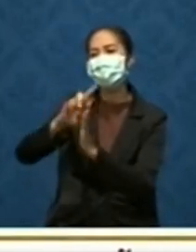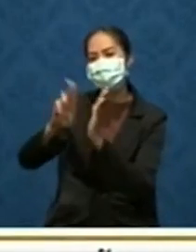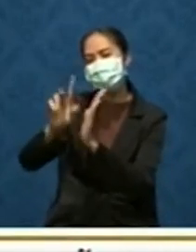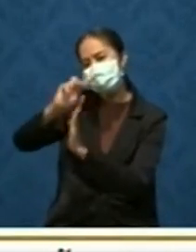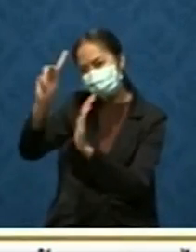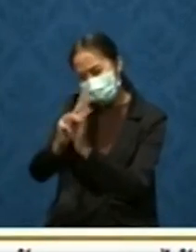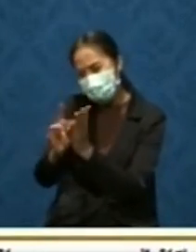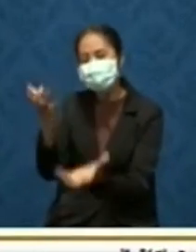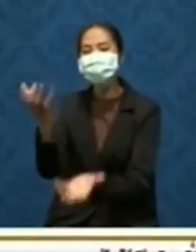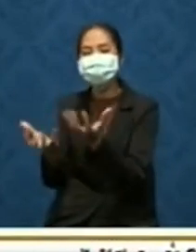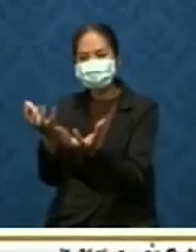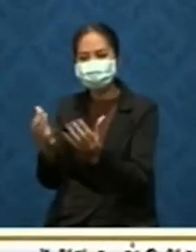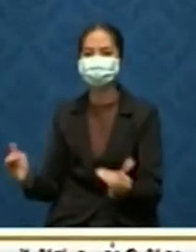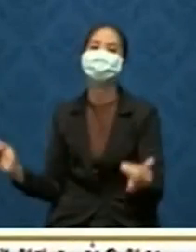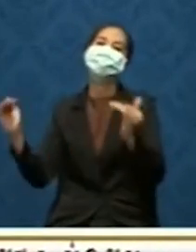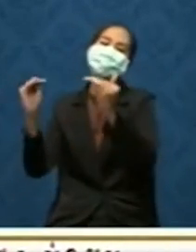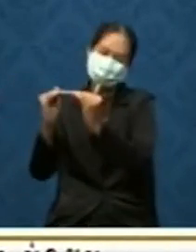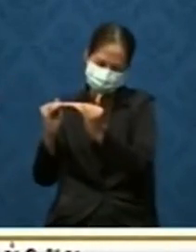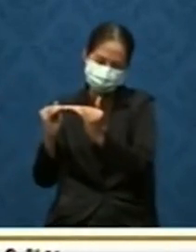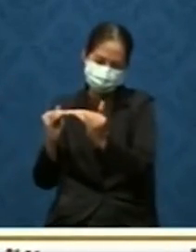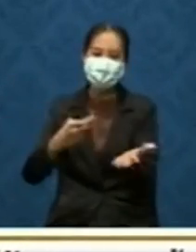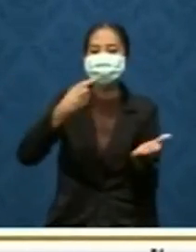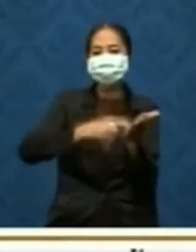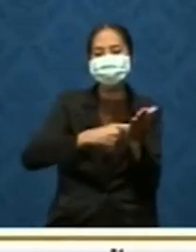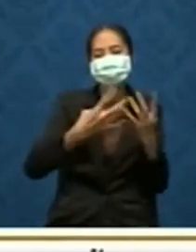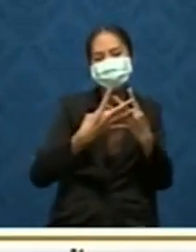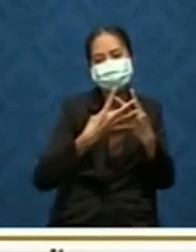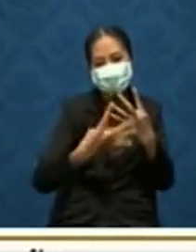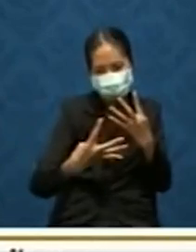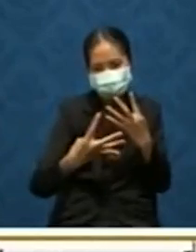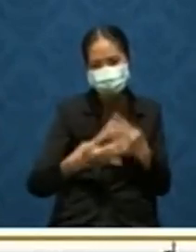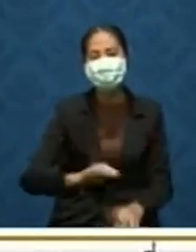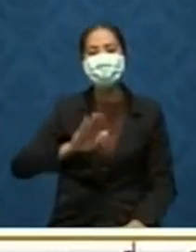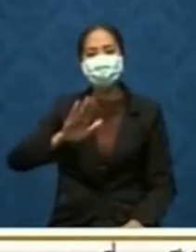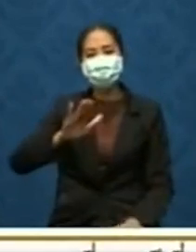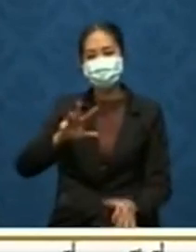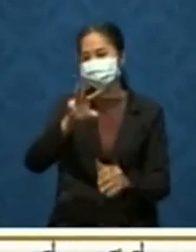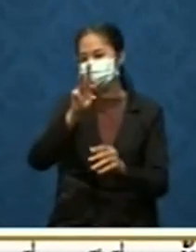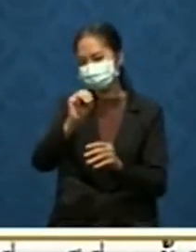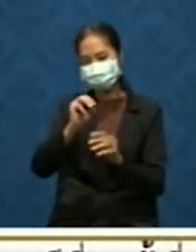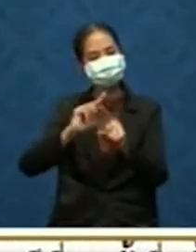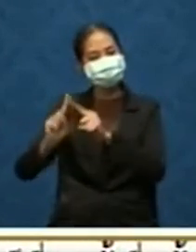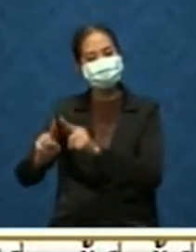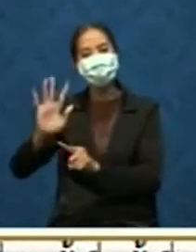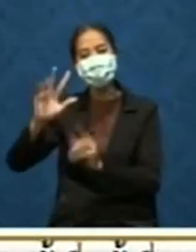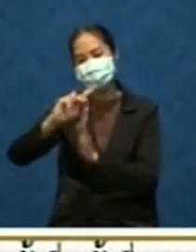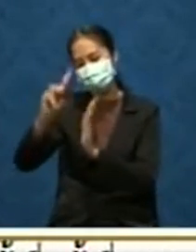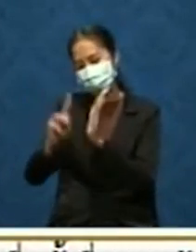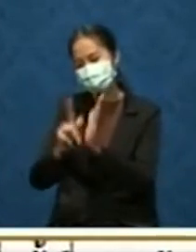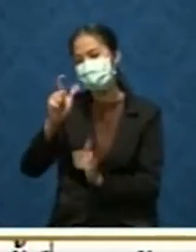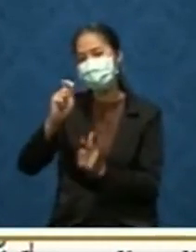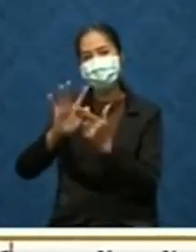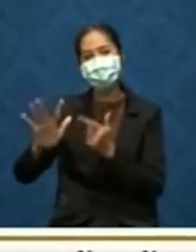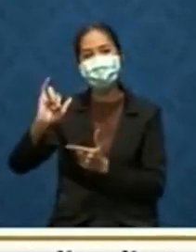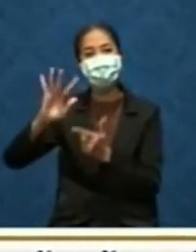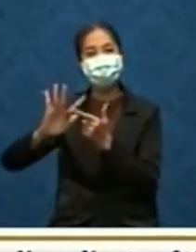สิ่งที่เขาเป็นห่วงคือสิทธิในการคืนการประกันตัวของทุกมาตราในระบบกฎหมายอาญาที่มีอยู่สิ่ง